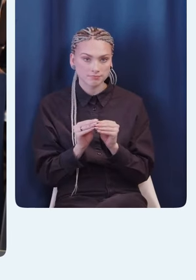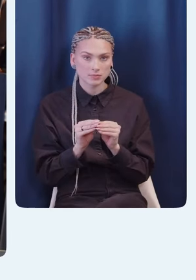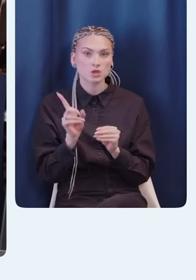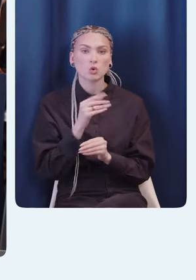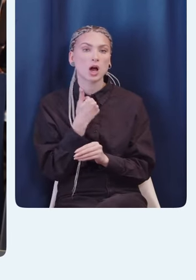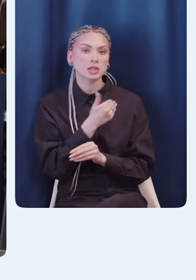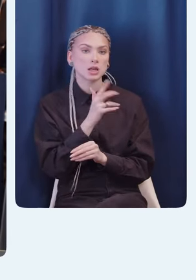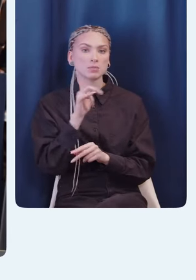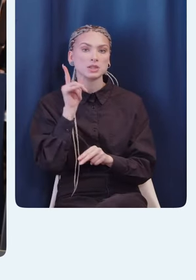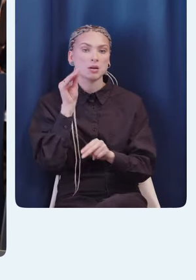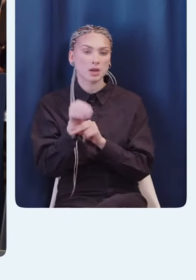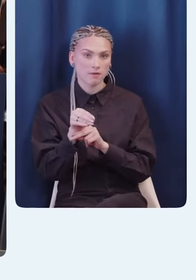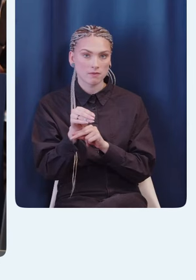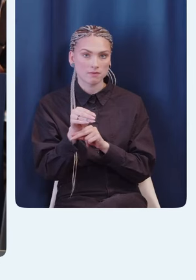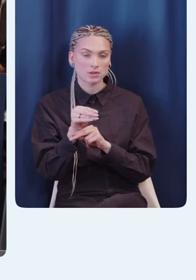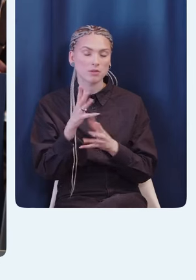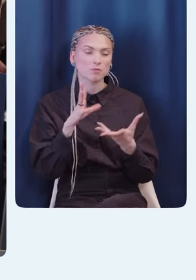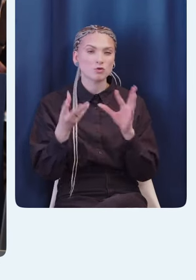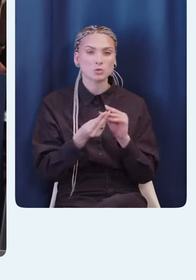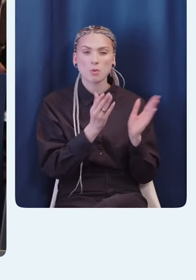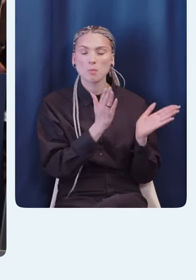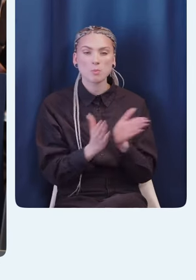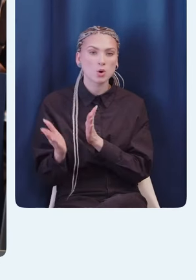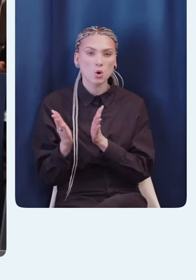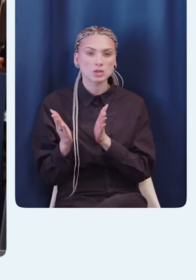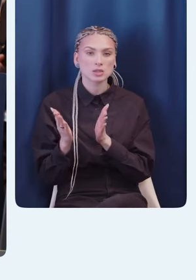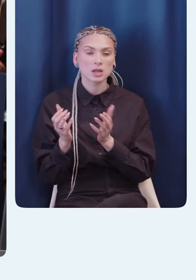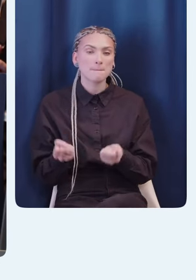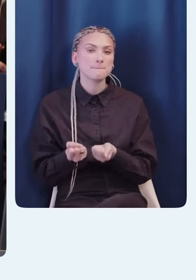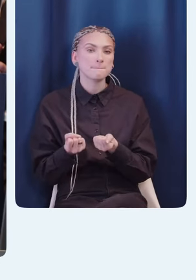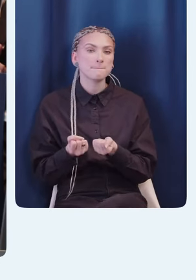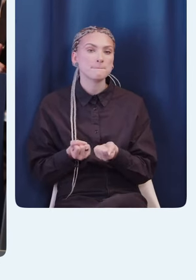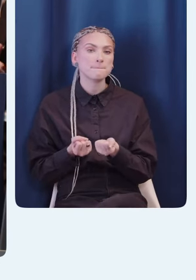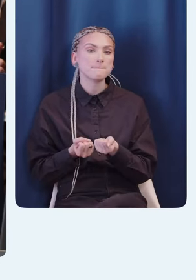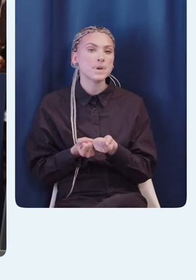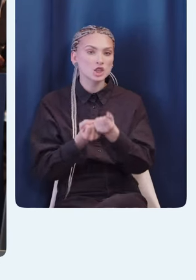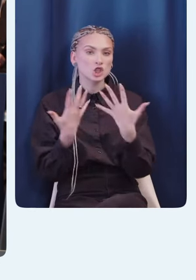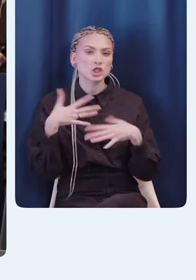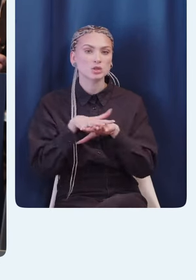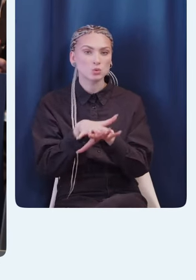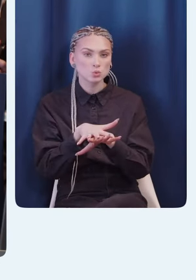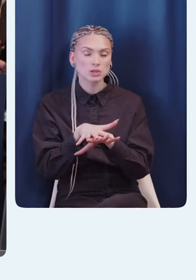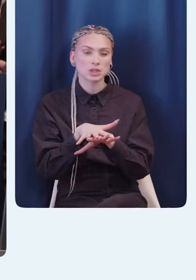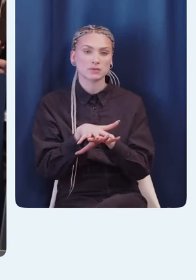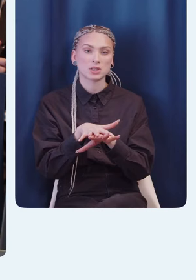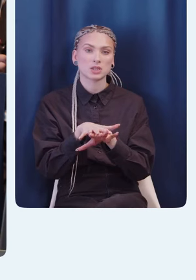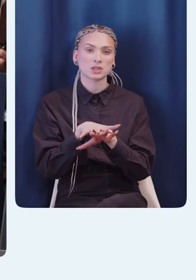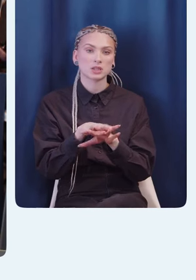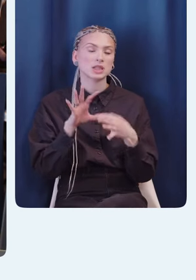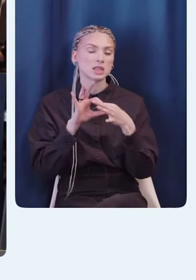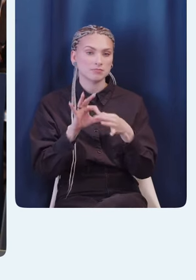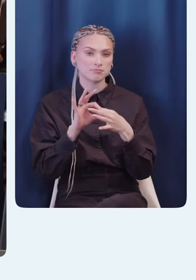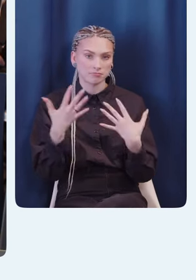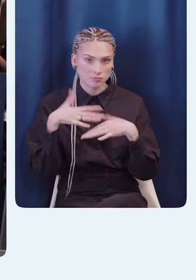что хотелось добавить по поводу процесса поддержки, вообще инклюзивности, accessibility.